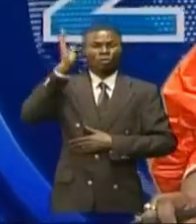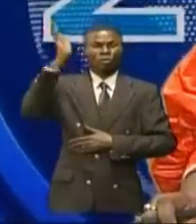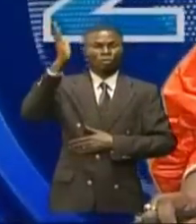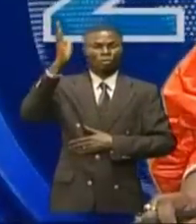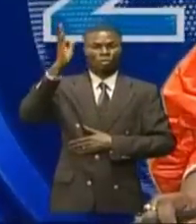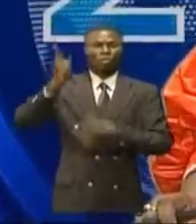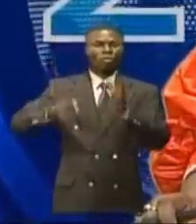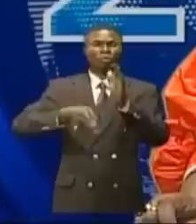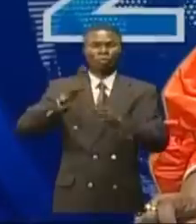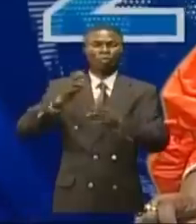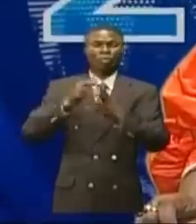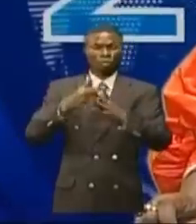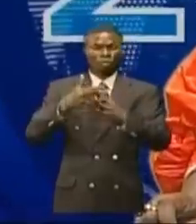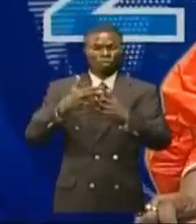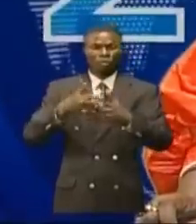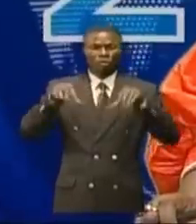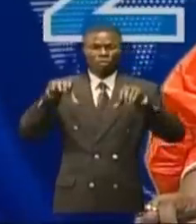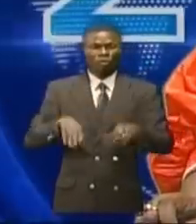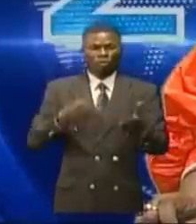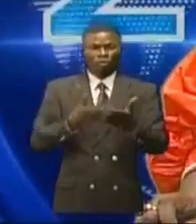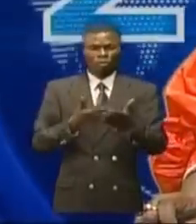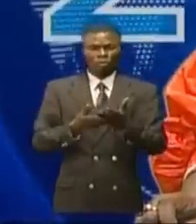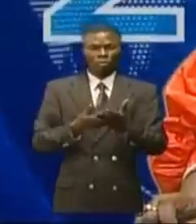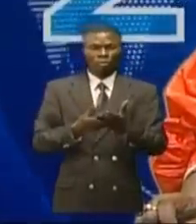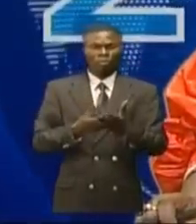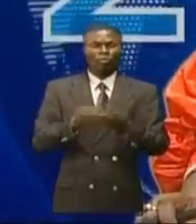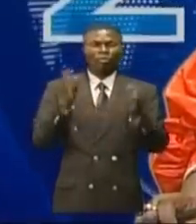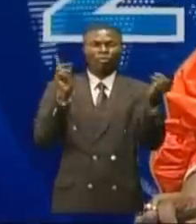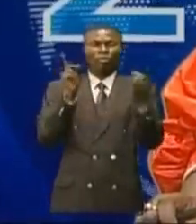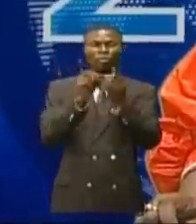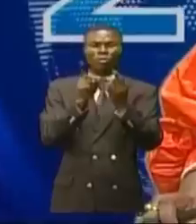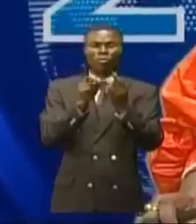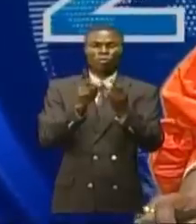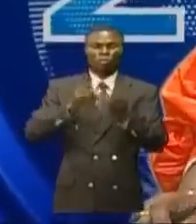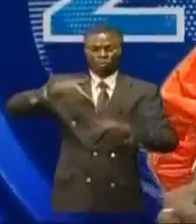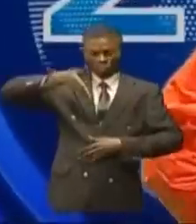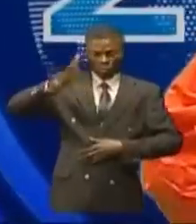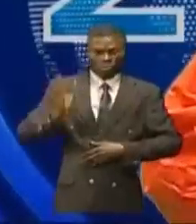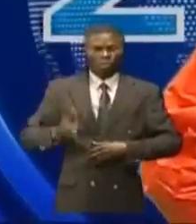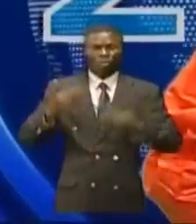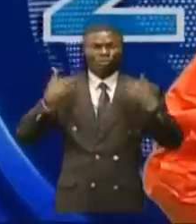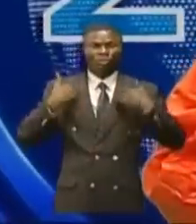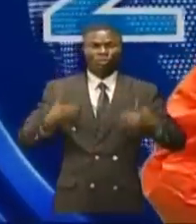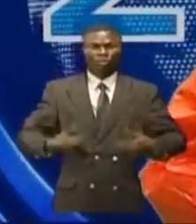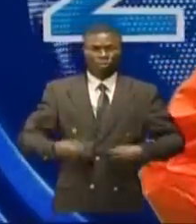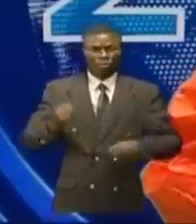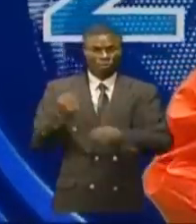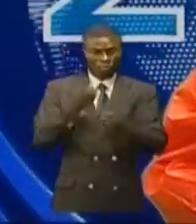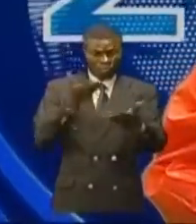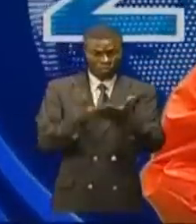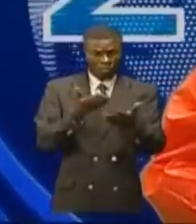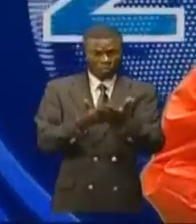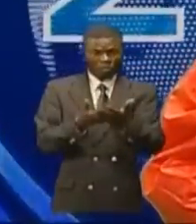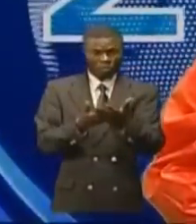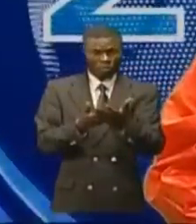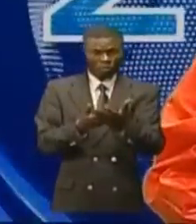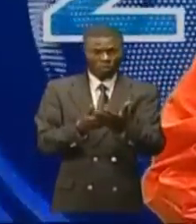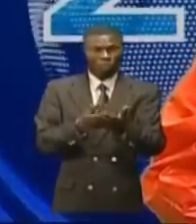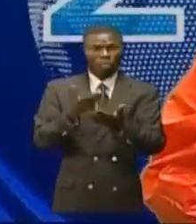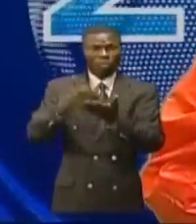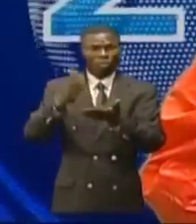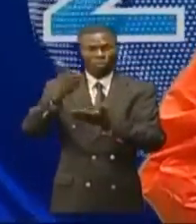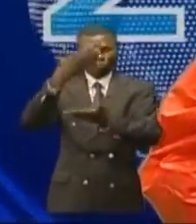d'endoscopie en République démocratique du Congo, un grand rendez-vous des professionnels de santé exerçant dans ce domaine en vue de partager